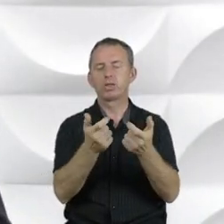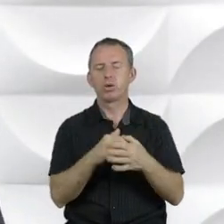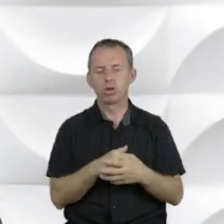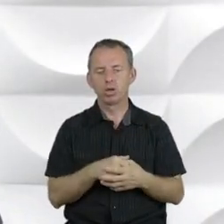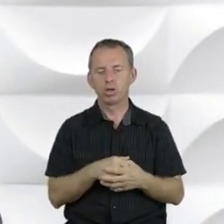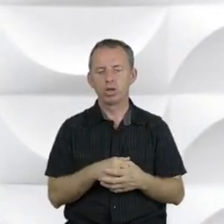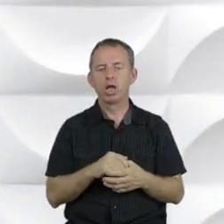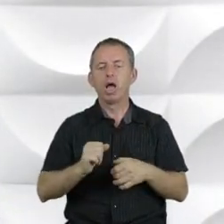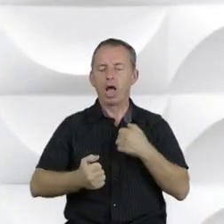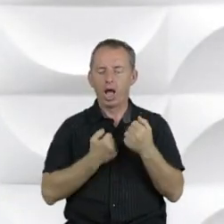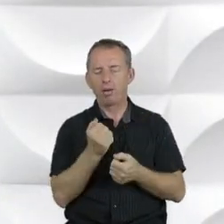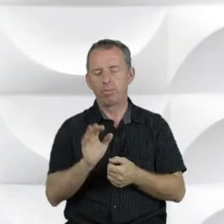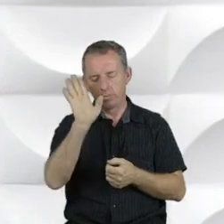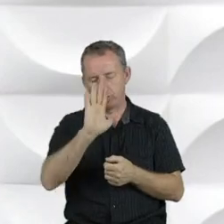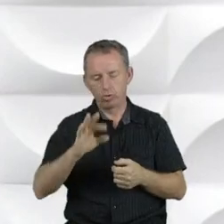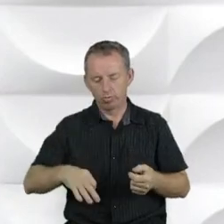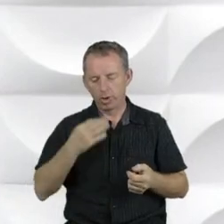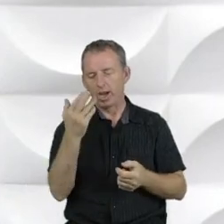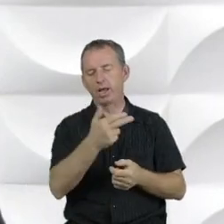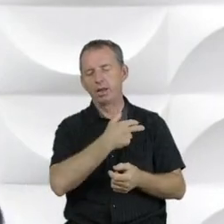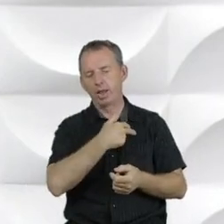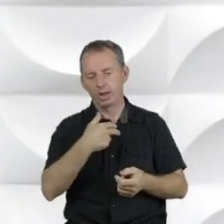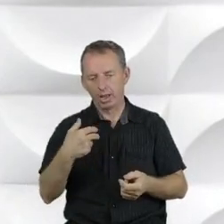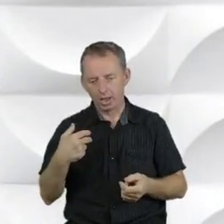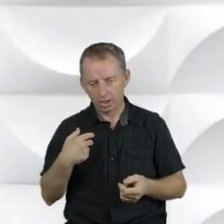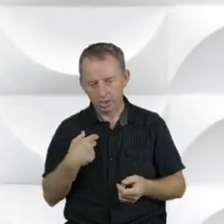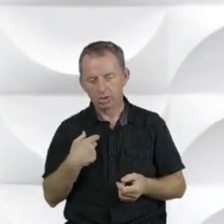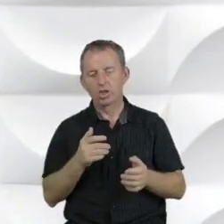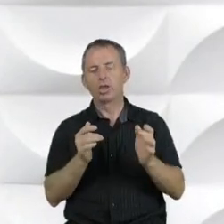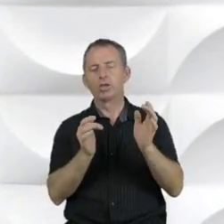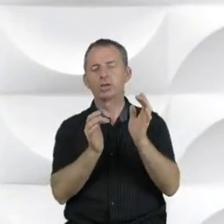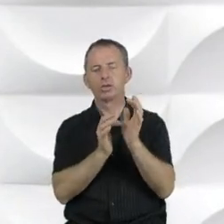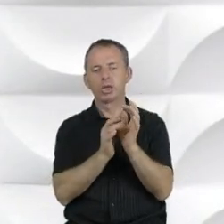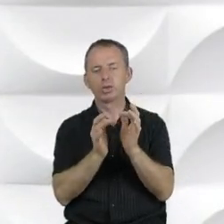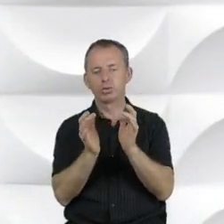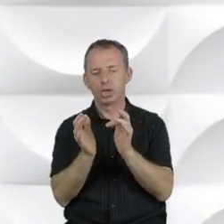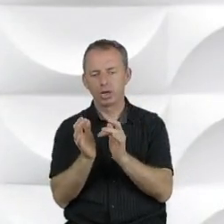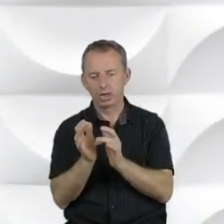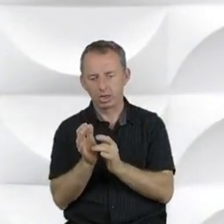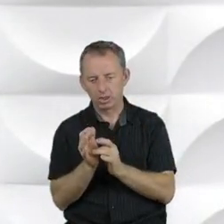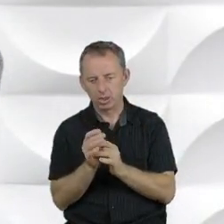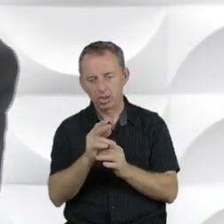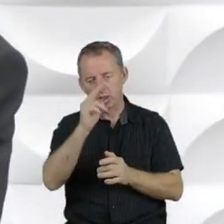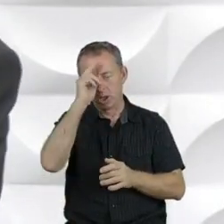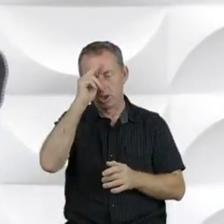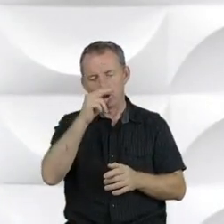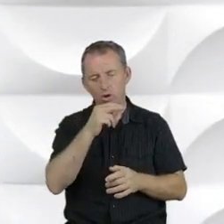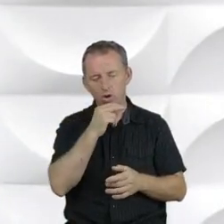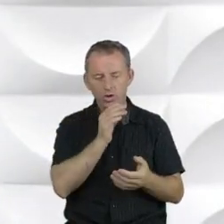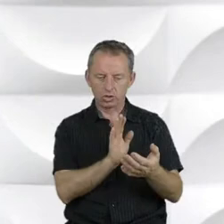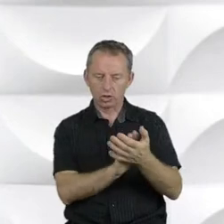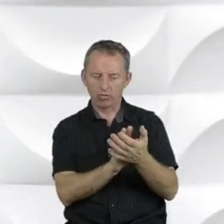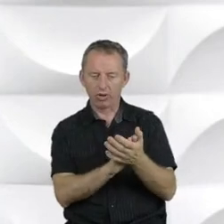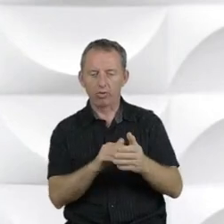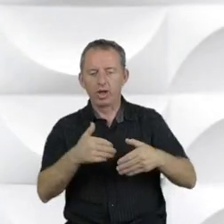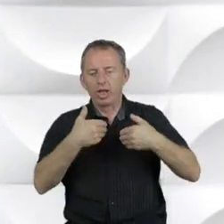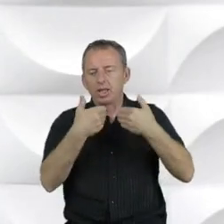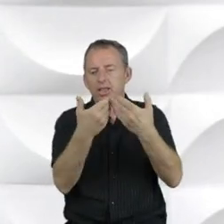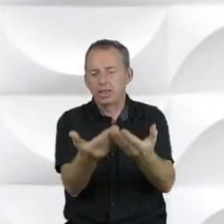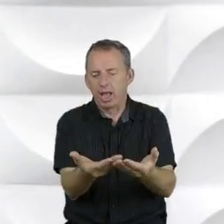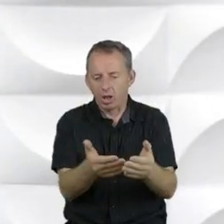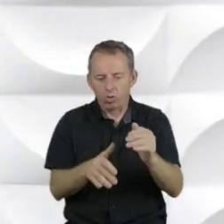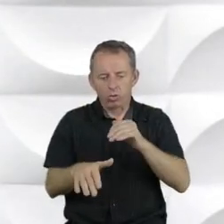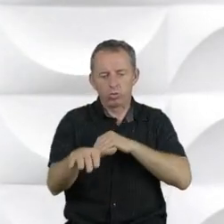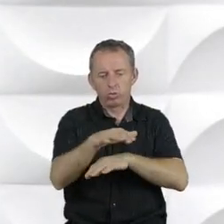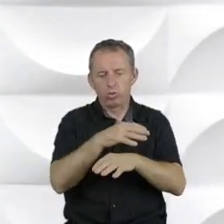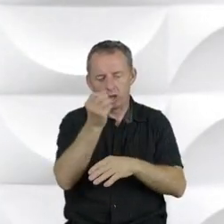Aby Bóg Pana naszego Jezusa Chrystusa, Ojciec chwały, dał wam ducha